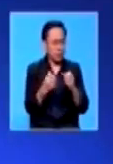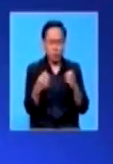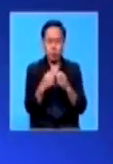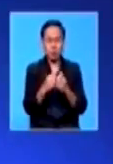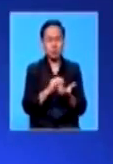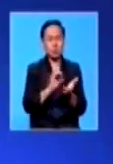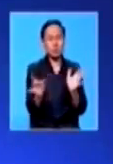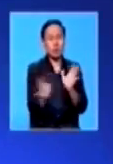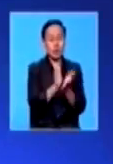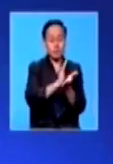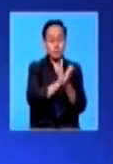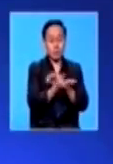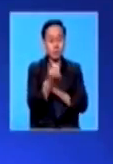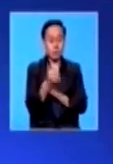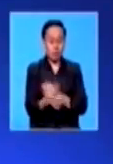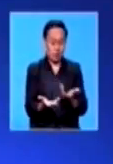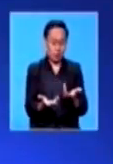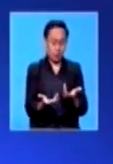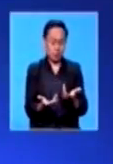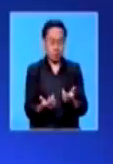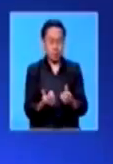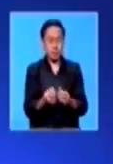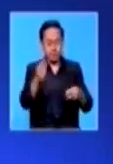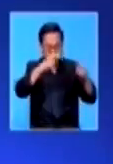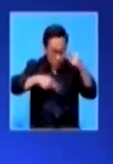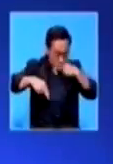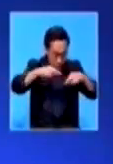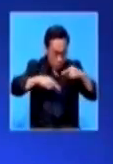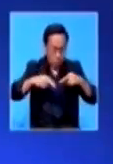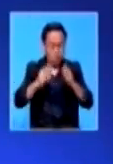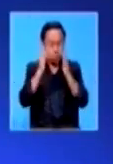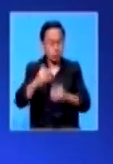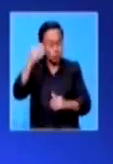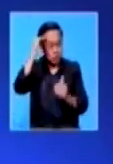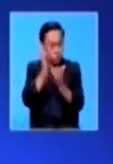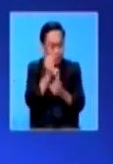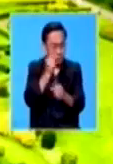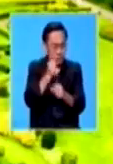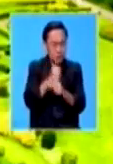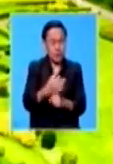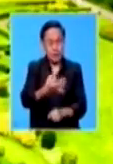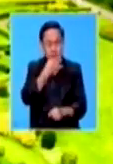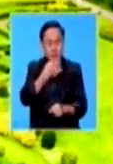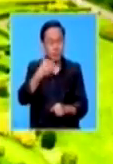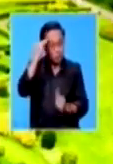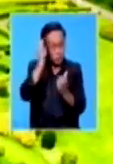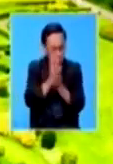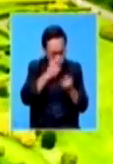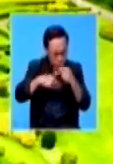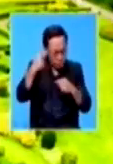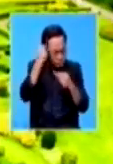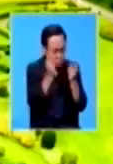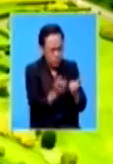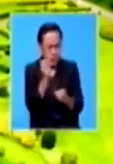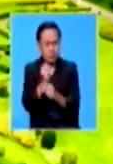นลูกกันได้ยังไงอ่ะนะไม่รู้เงินนะเรื่องของการสอบสวนพนักงานสอบสวนการทำคดีก็ต้องทำให้เกิดความเสียจะทำยังไงก็ต้องมา